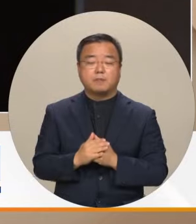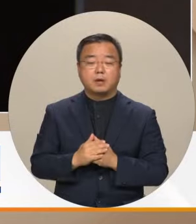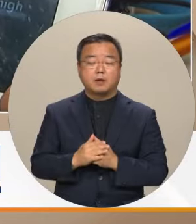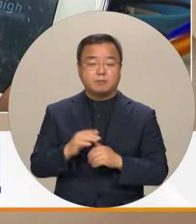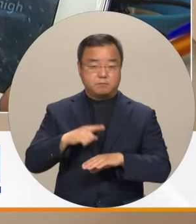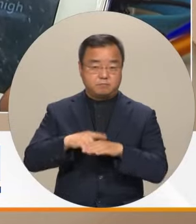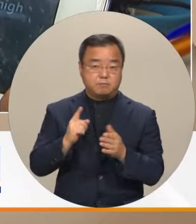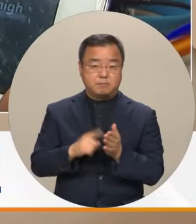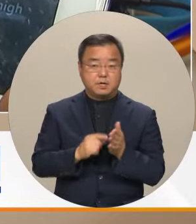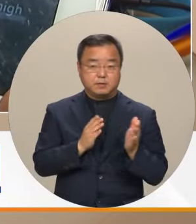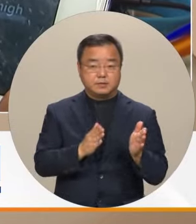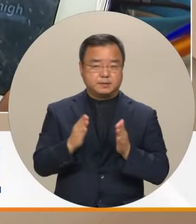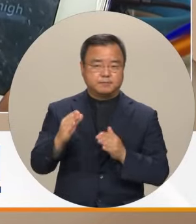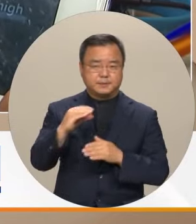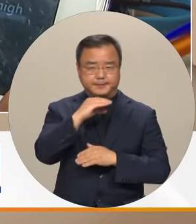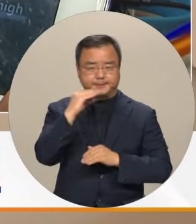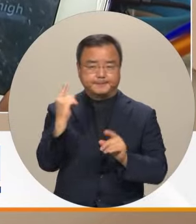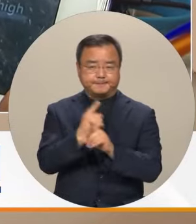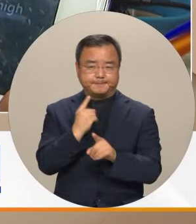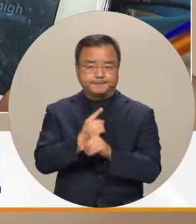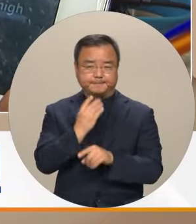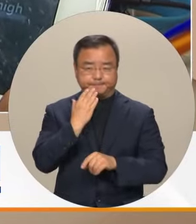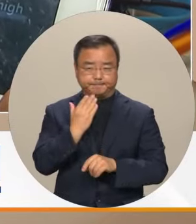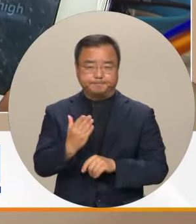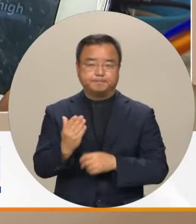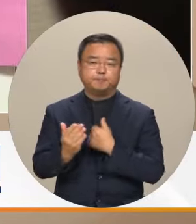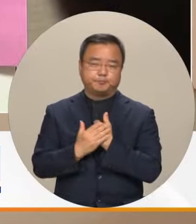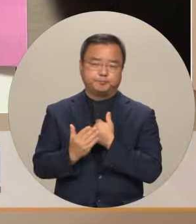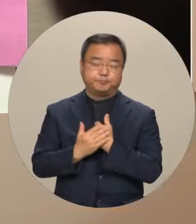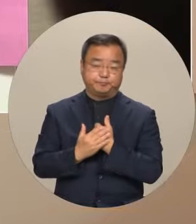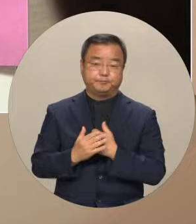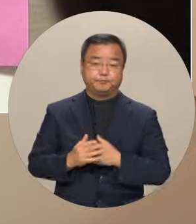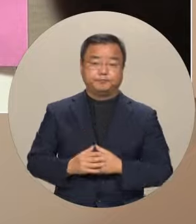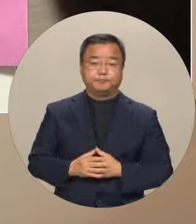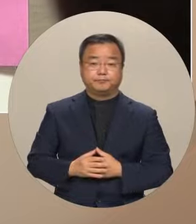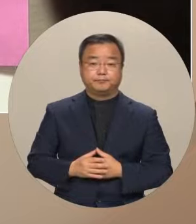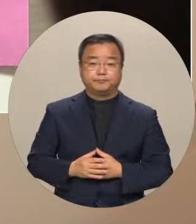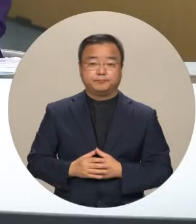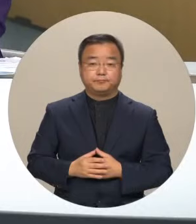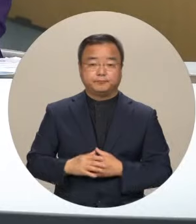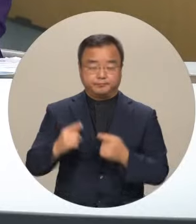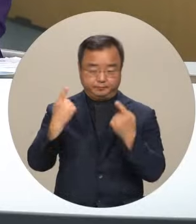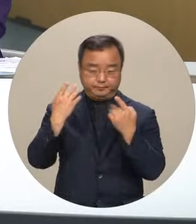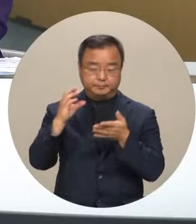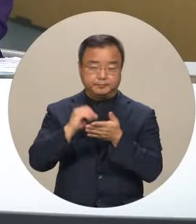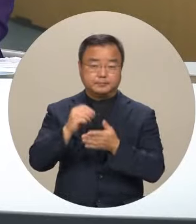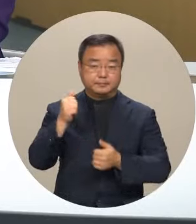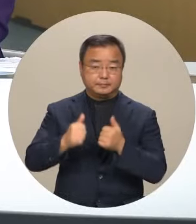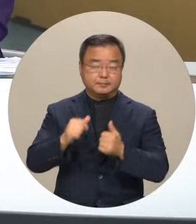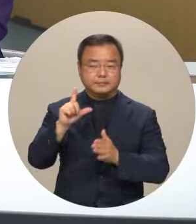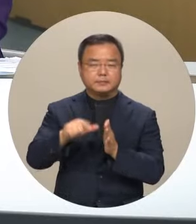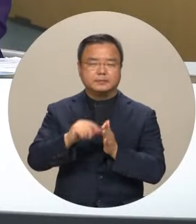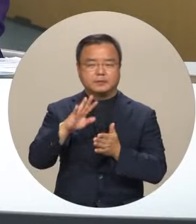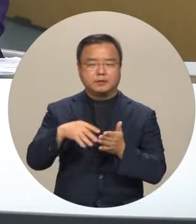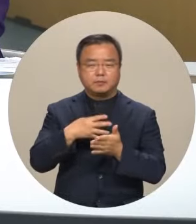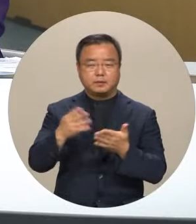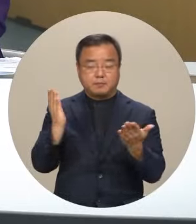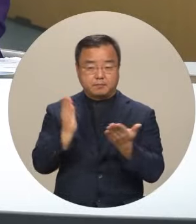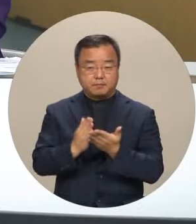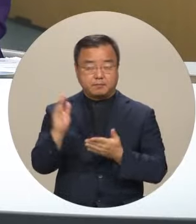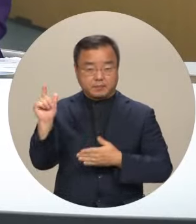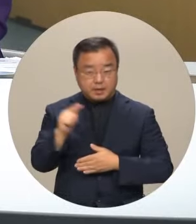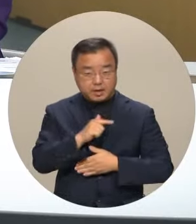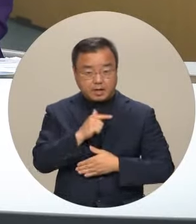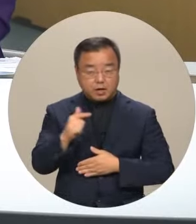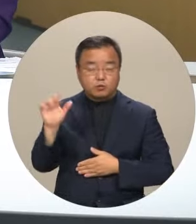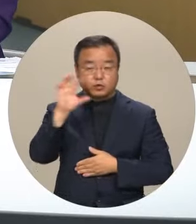마음가짐도 어 다잡을 수 있기 때문에 도움이 될 거라고 생각합니다네 수능 시간표에 맞춰서 하루 과까지 연습을 해 볼 필요가